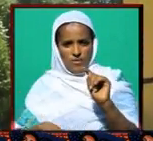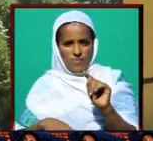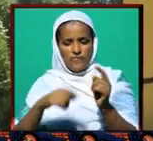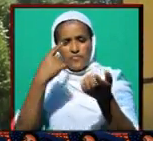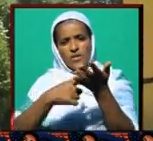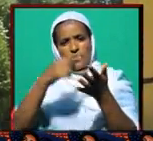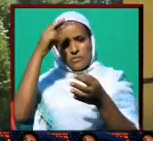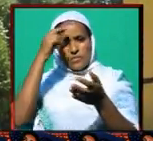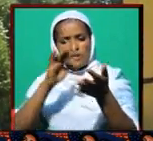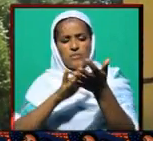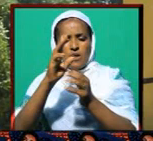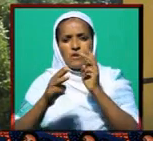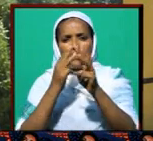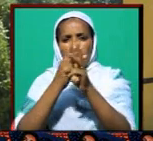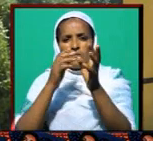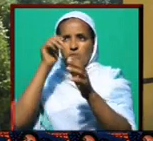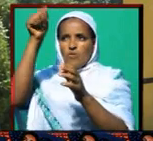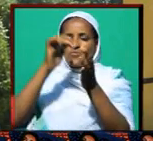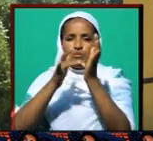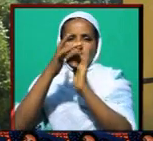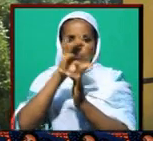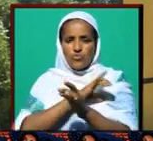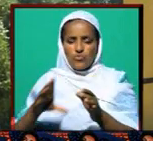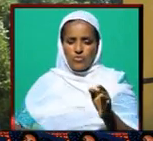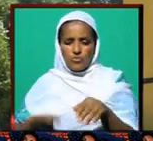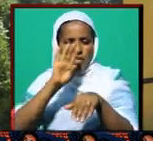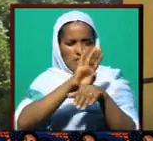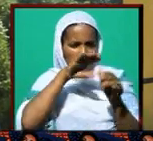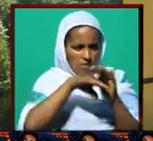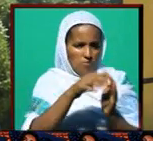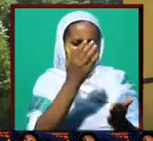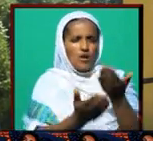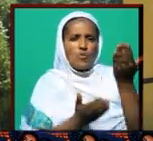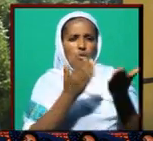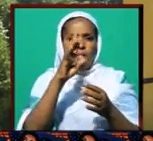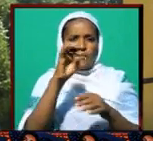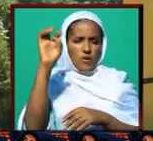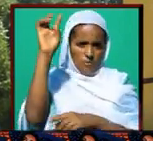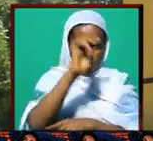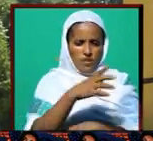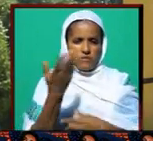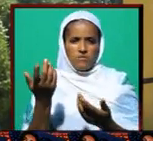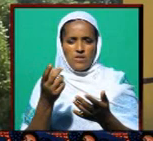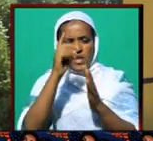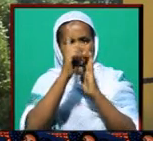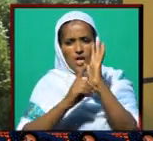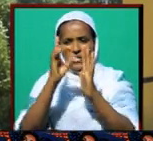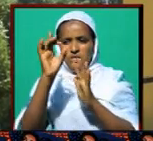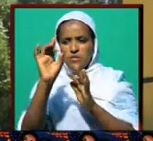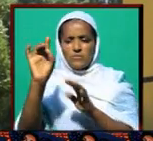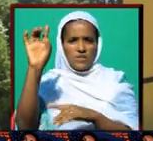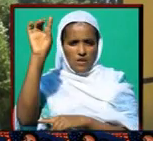ክርስቲያን ምንም አይነት አገልግሎት ማግኘት ሰው አይችልም። ለዚህ እኮ ነው መድኃኒታችን ኢየሱስ ክርስቶስ ራሱ ተገልግሎ የለም እንዲህ በቤተ